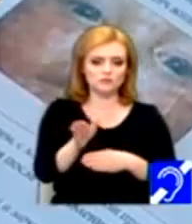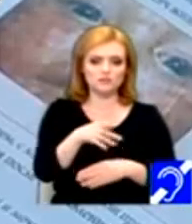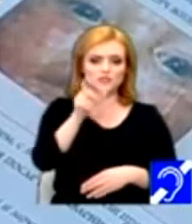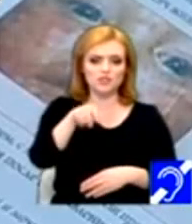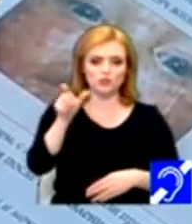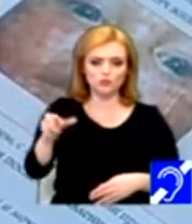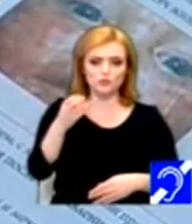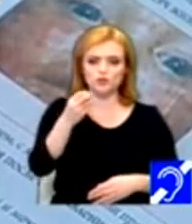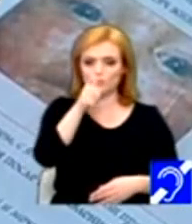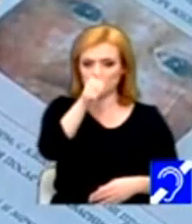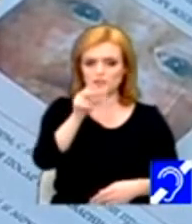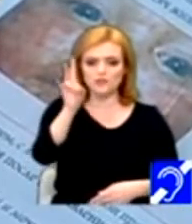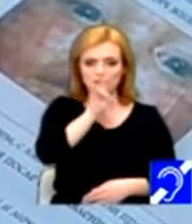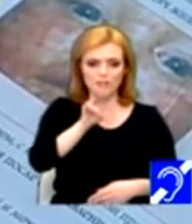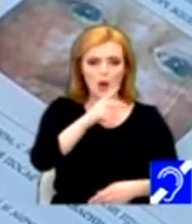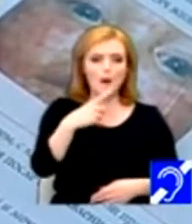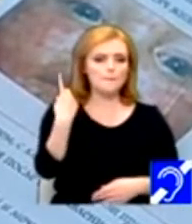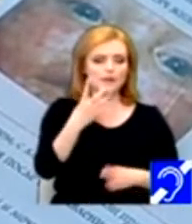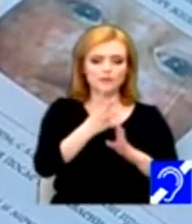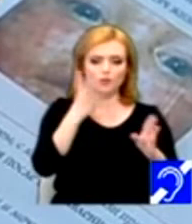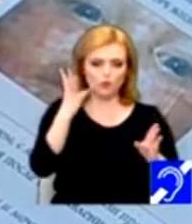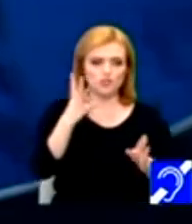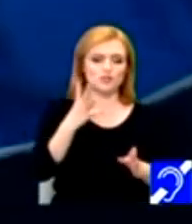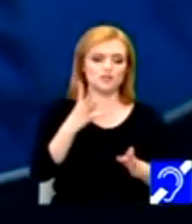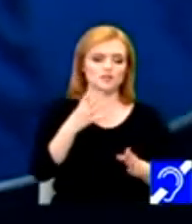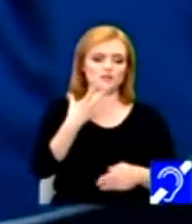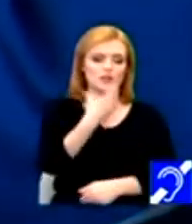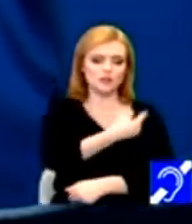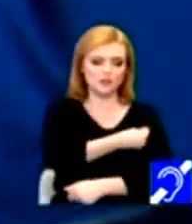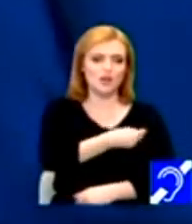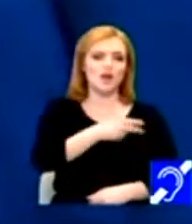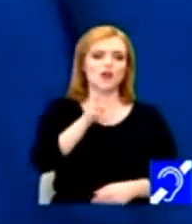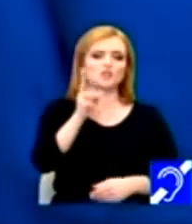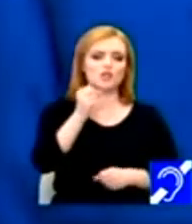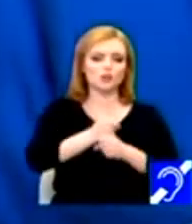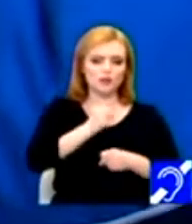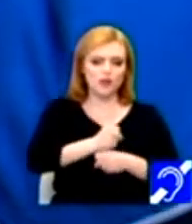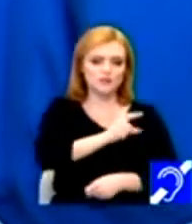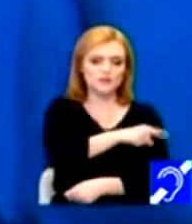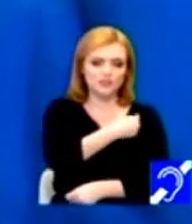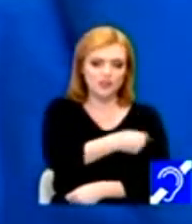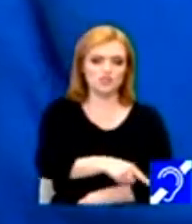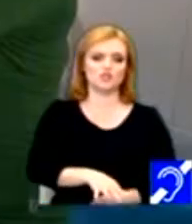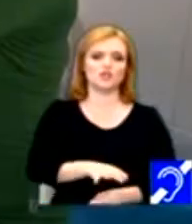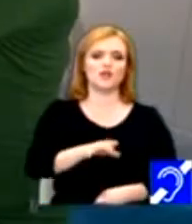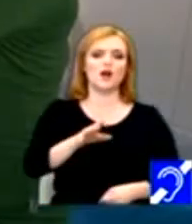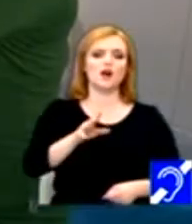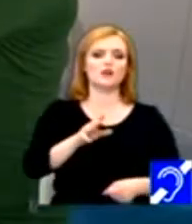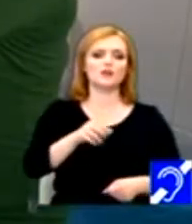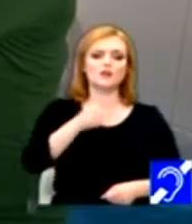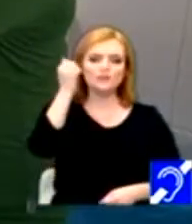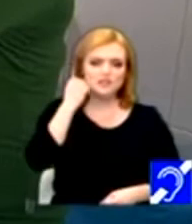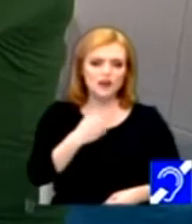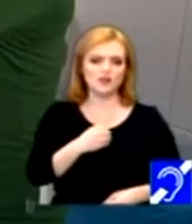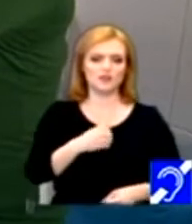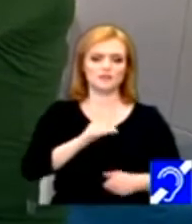încă din luna noiembrie. Au prioritate la vaccin cadrele medicale, bătrânii, copiii sau cei cu boli cronice. În urmă cu o săptămână,